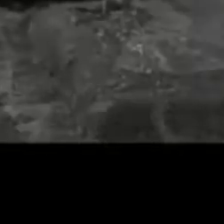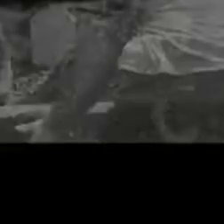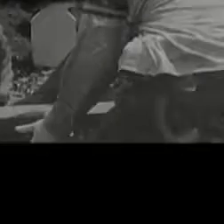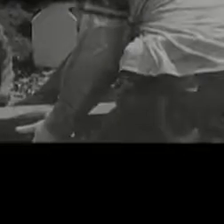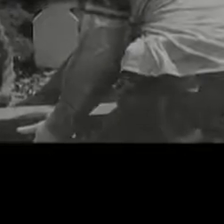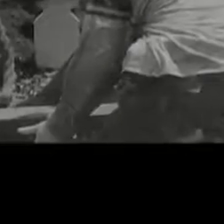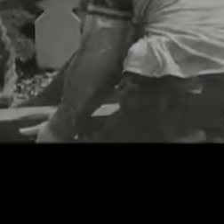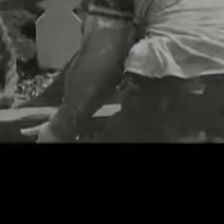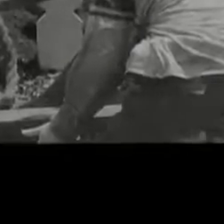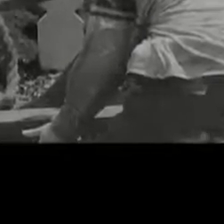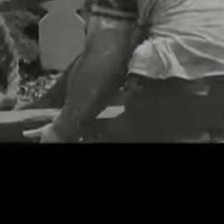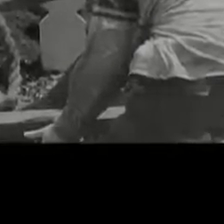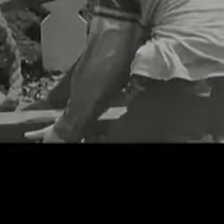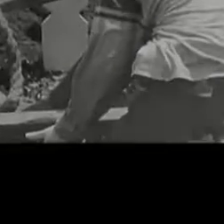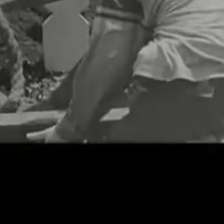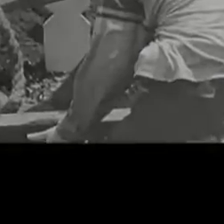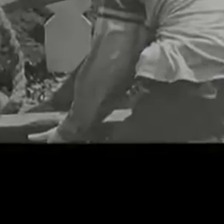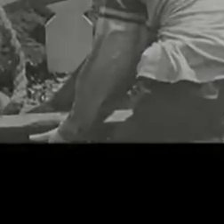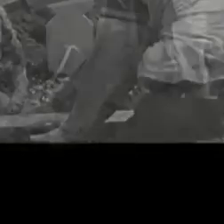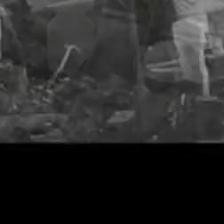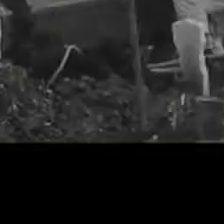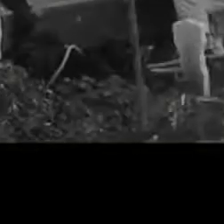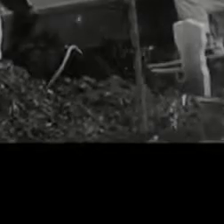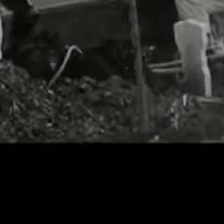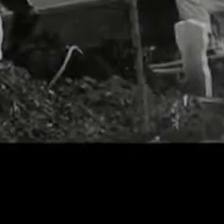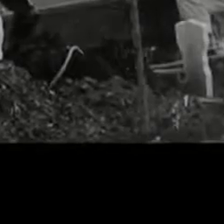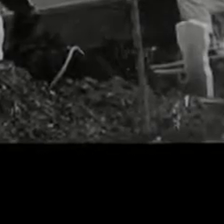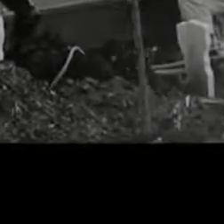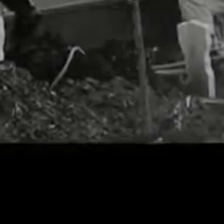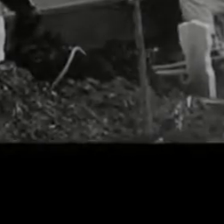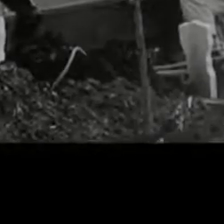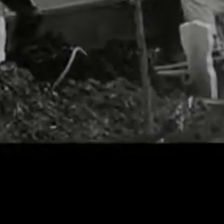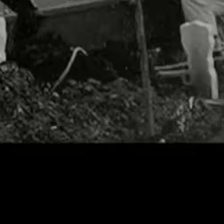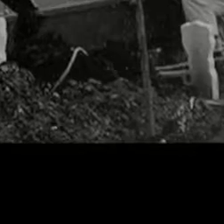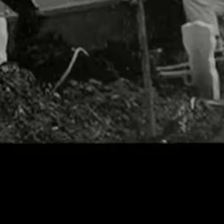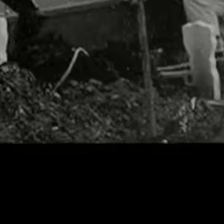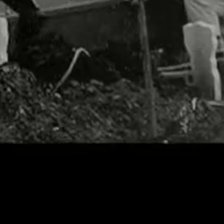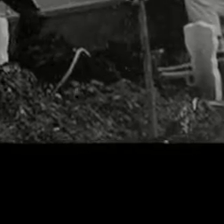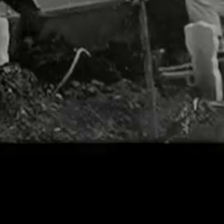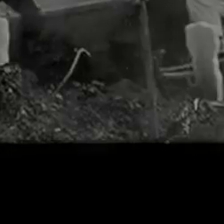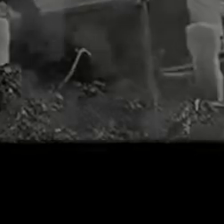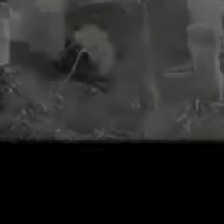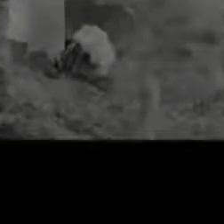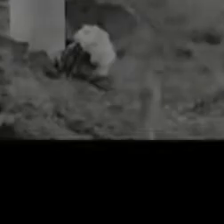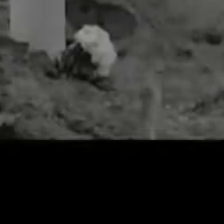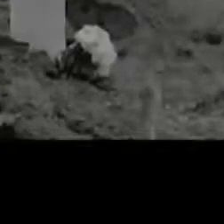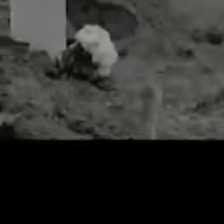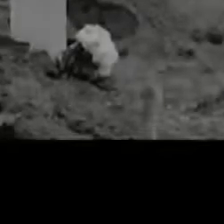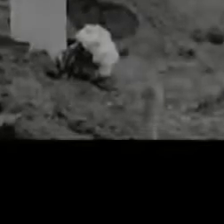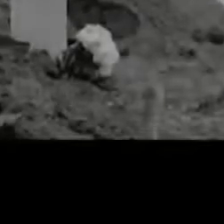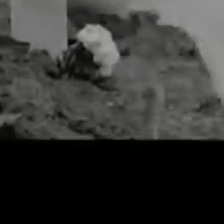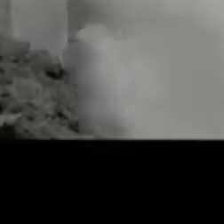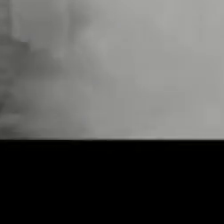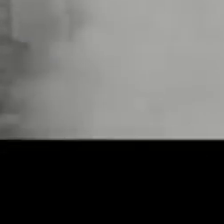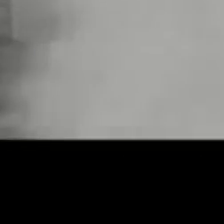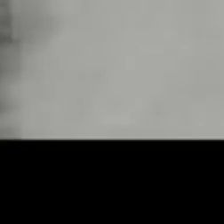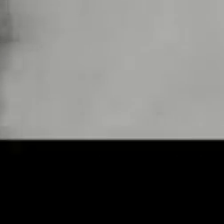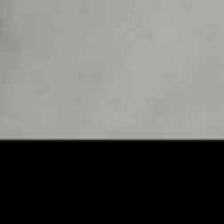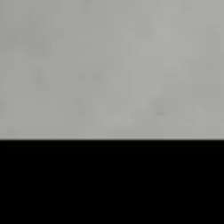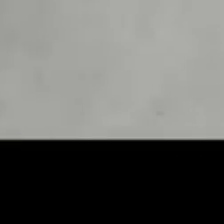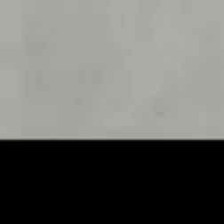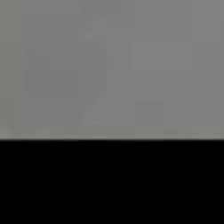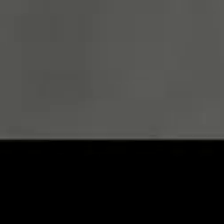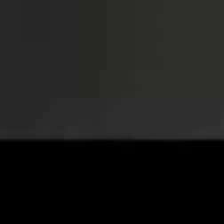kematian. Pandemi akan pergi seperti kabut yang hilang